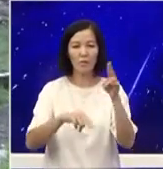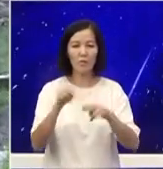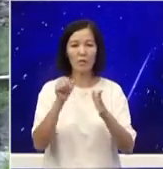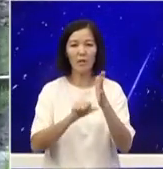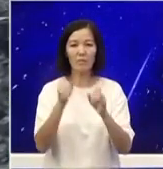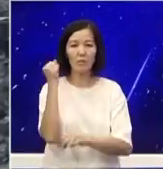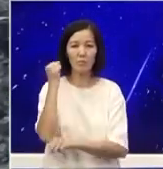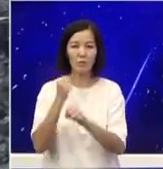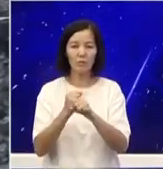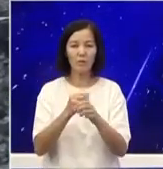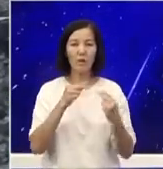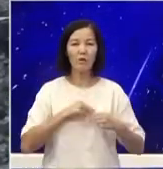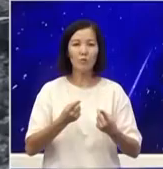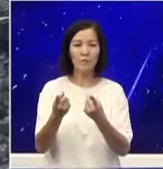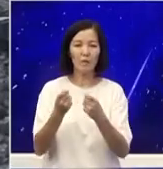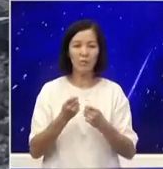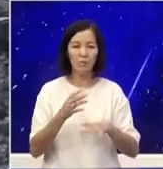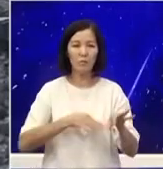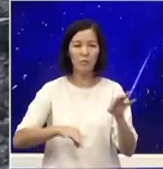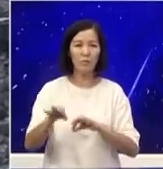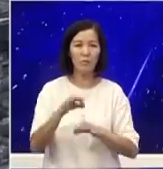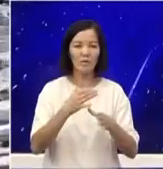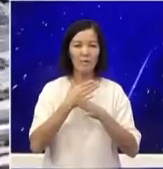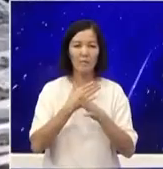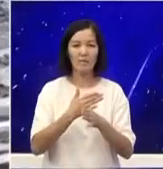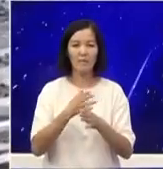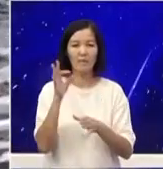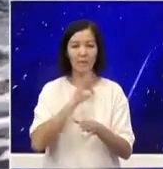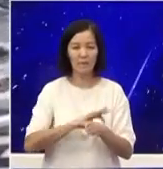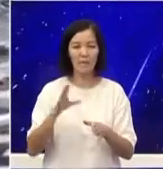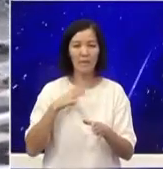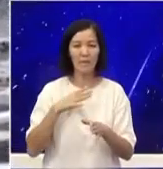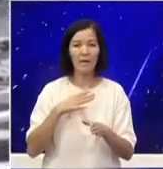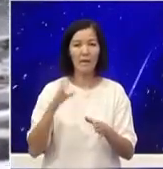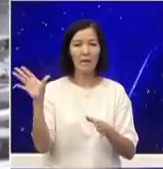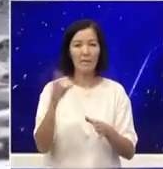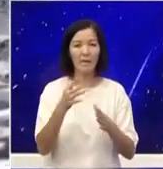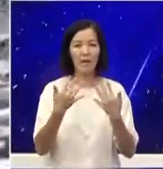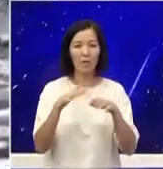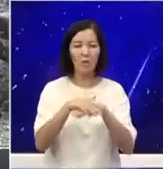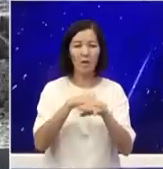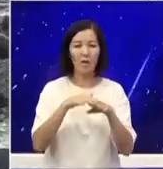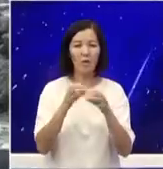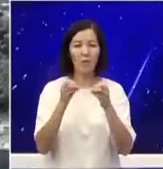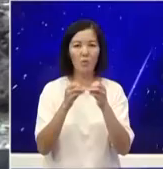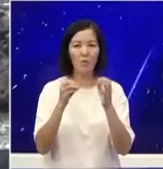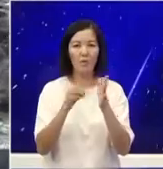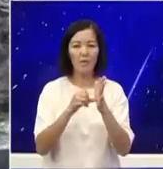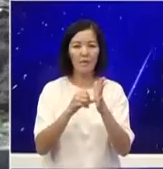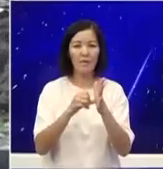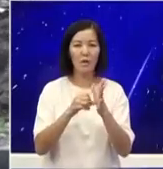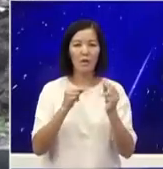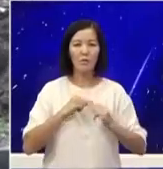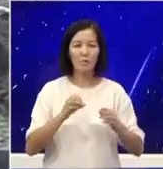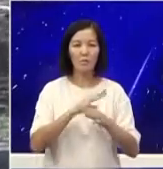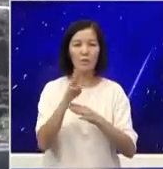тартылған. Жұмыспен қамтудың жол картасы бағдарламасының игілігі. Барлығы да жергілікті тұрғындар. 16-сы жұмыспен қамту орталығы